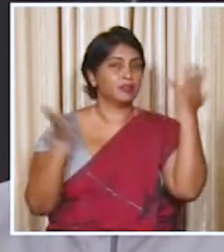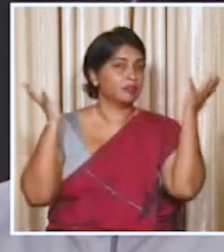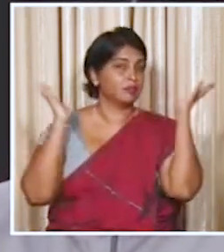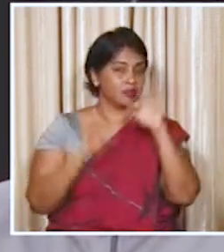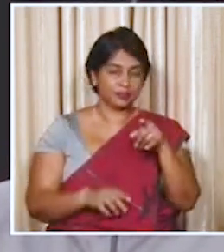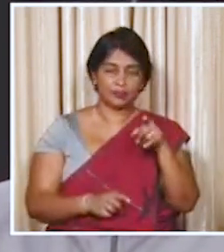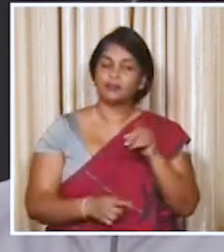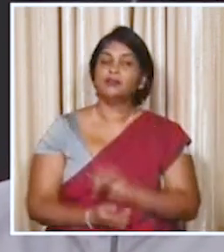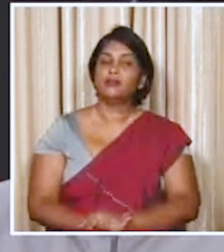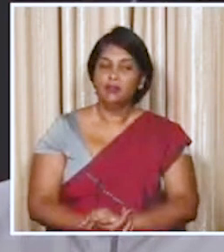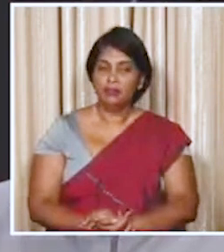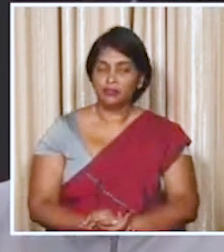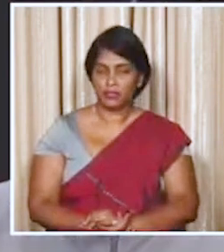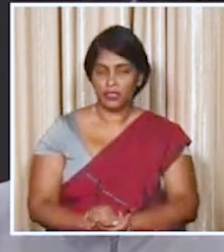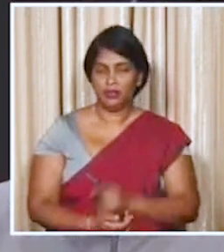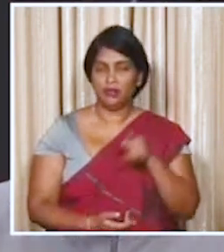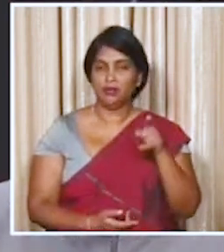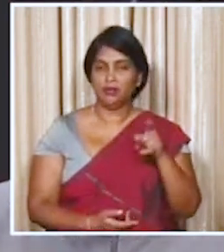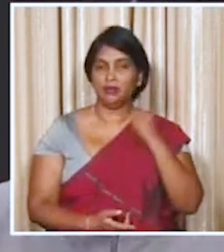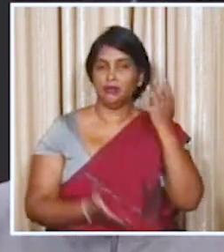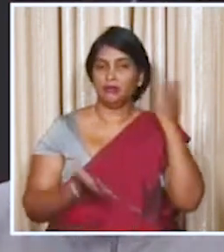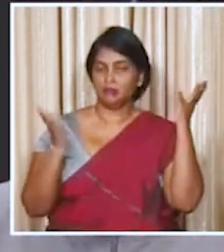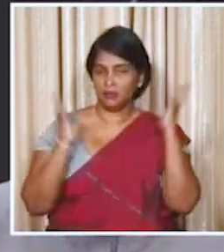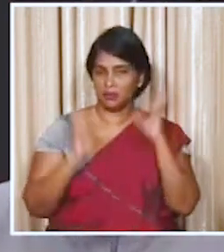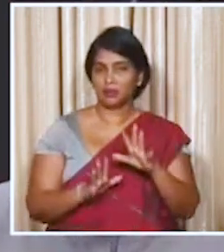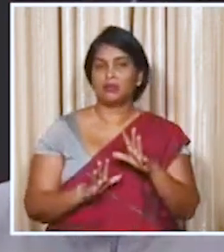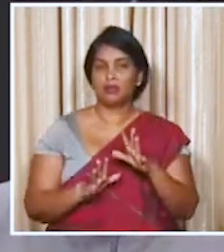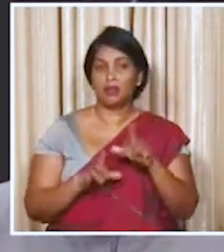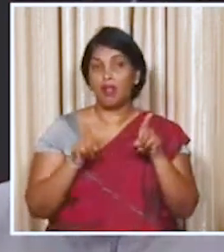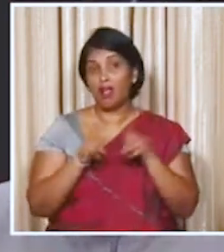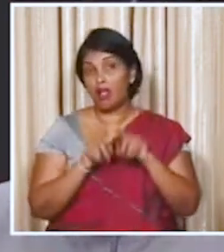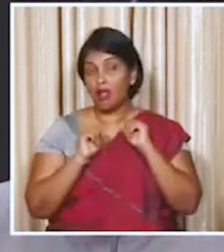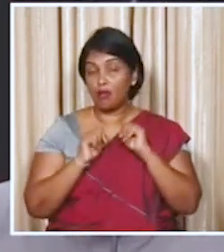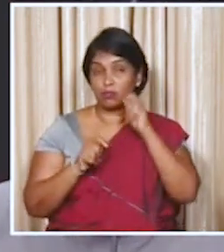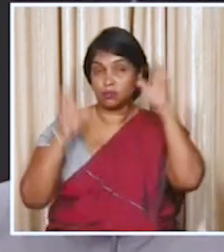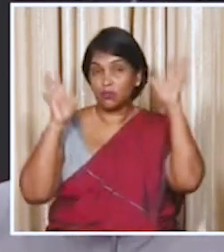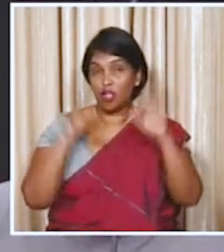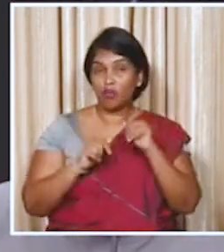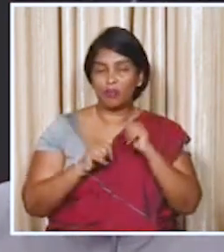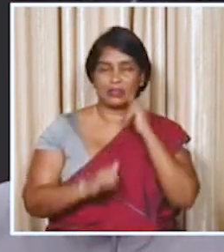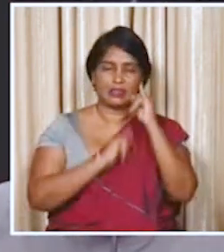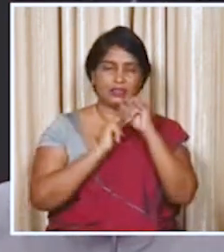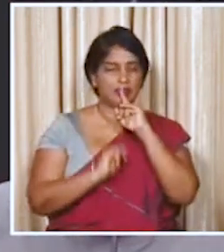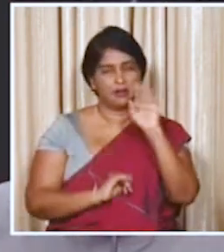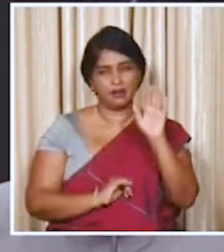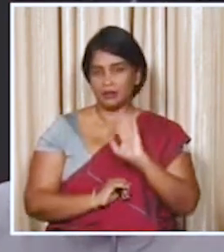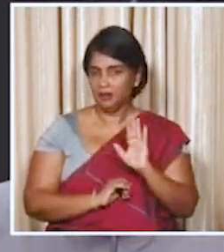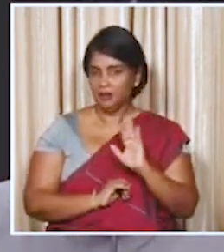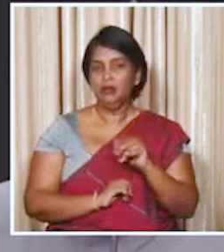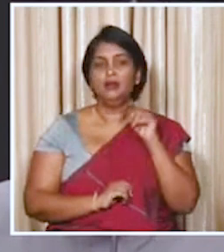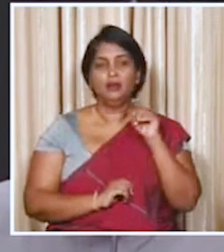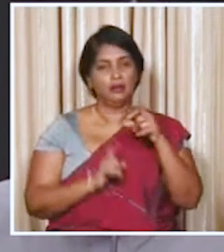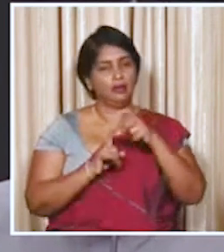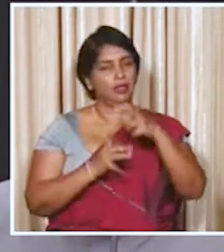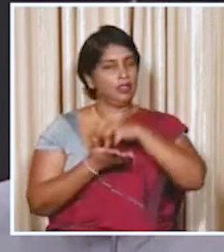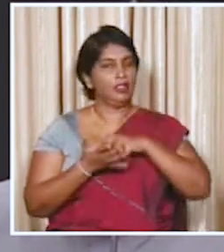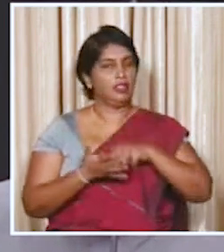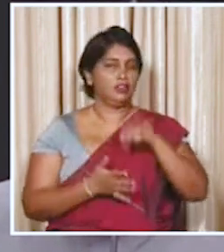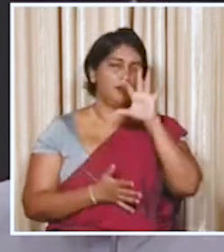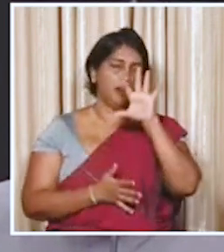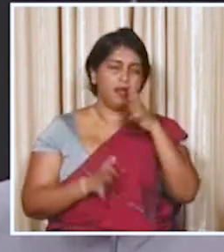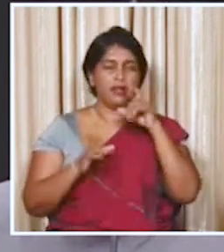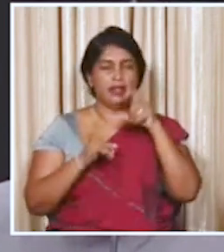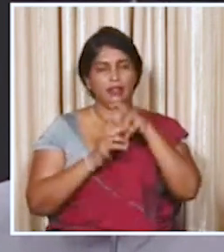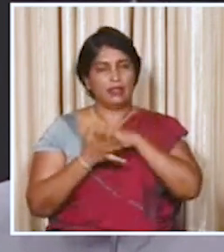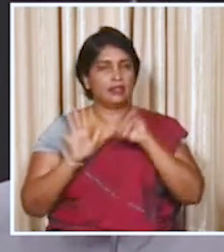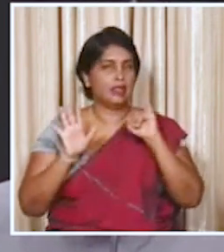ගෙන්නගන්න. ඒ රැස්වීමට සෙනඟ ආපු ආකාරය ගැන මම මෙතන විවේචනය කරන්නේ නැහැ. ඒක දිස්ත්‍රික්ක පහකින් එන්න පුළුවන්, හයකින්